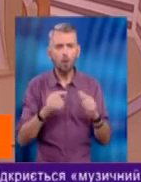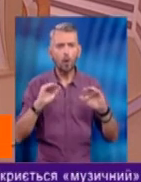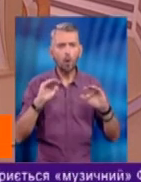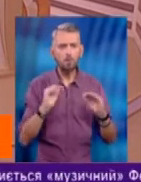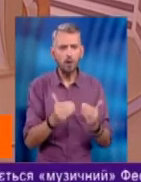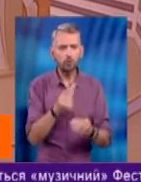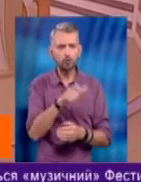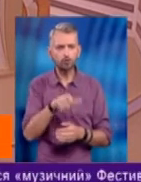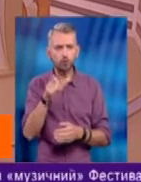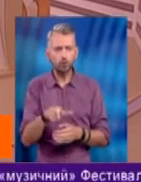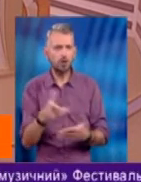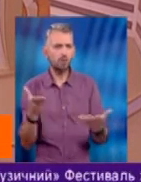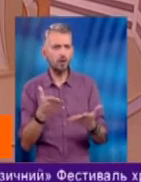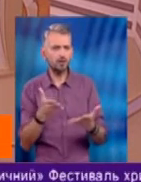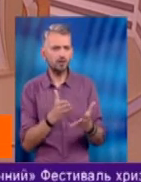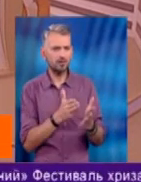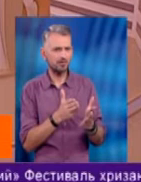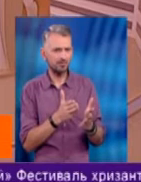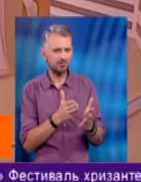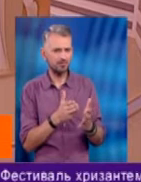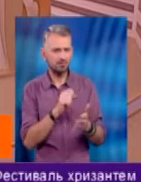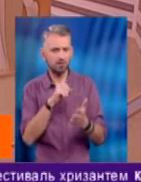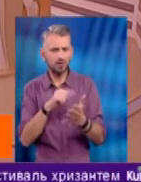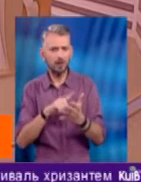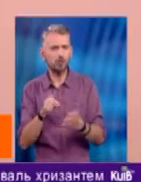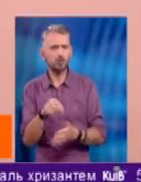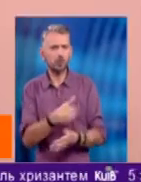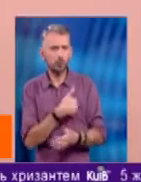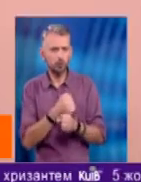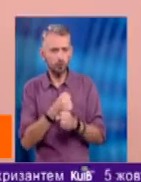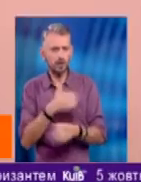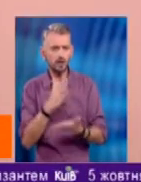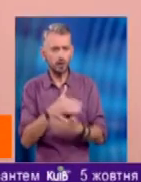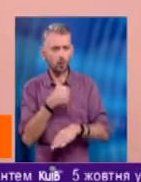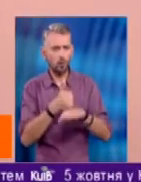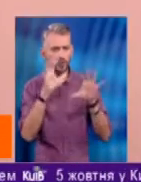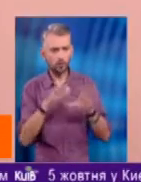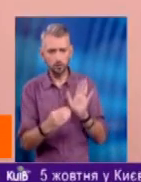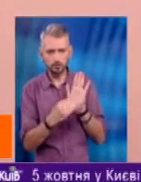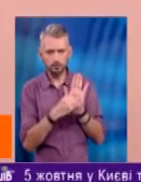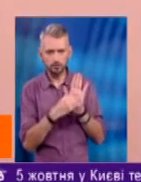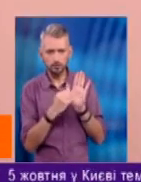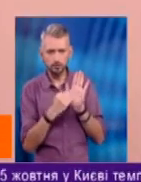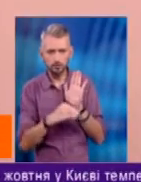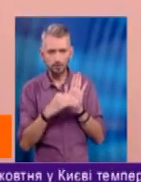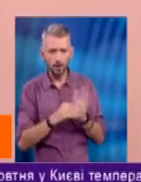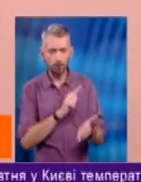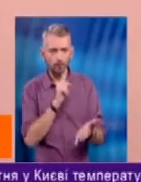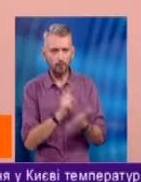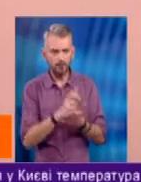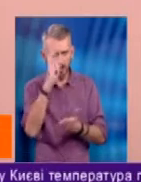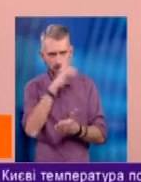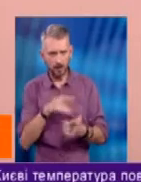обмежують людям якісь процедурні питання, які вони хочуть це зробити. Є конституція, яка конкретно пише зобов'язання країни